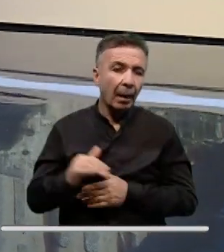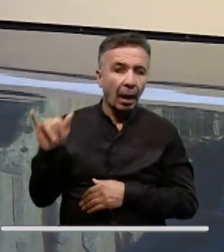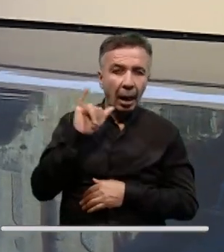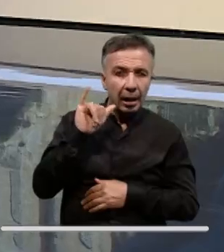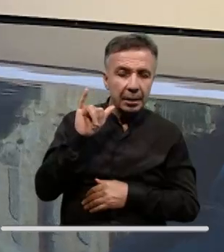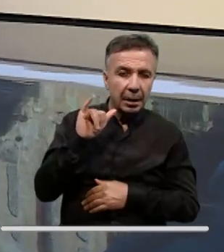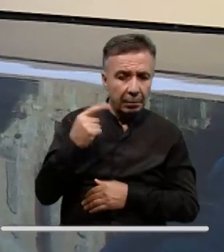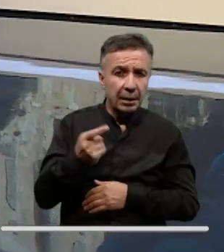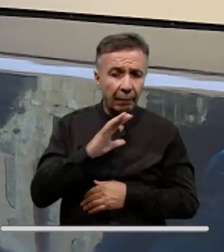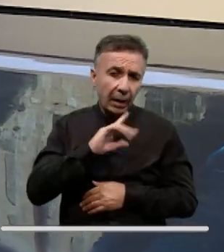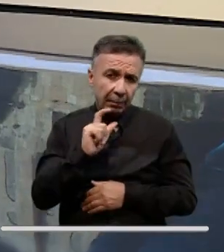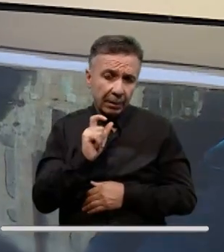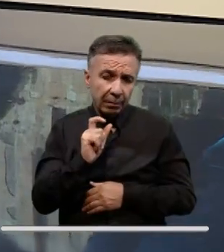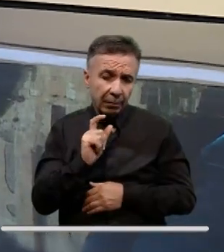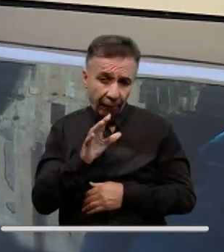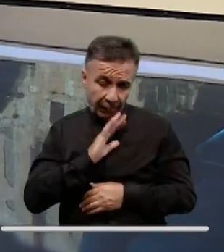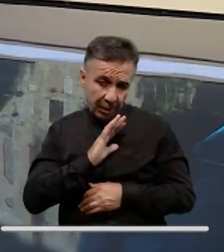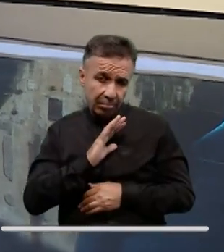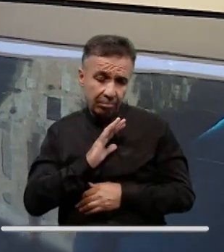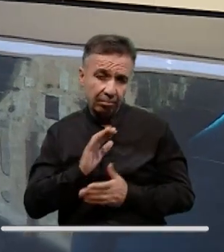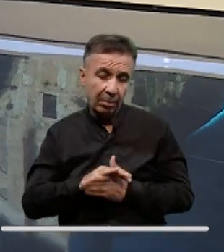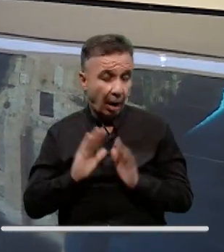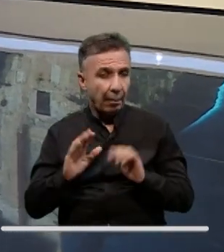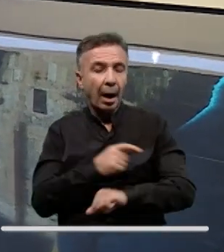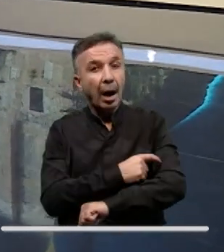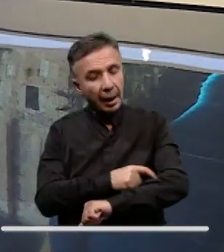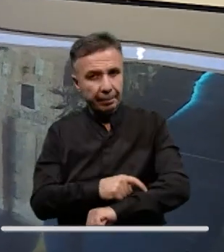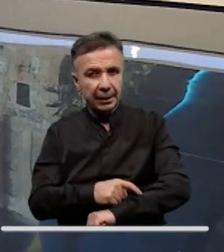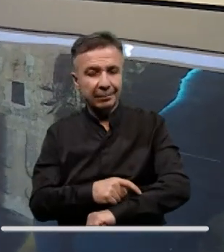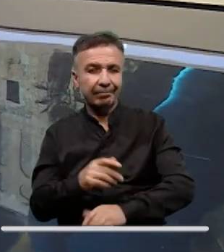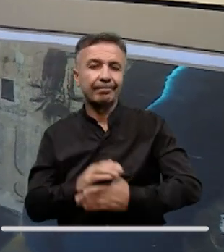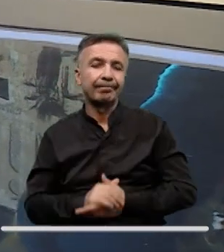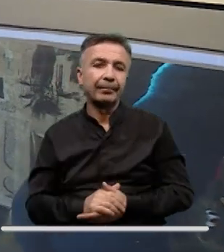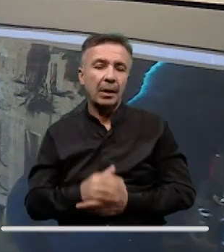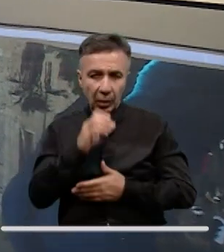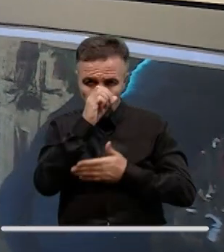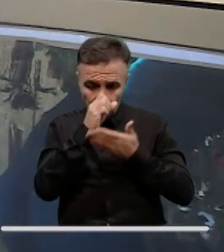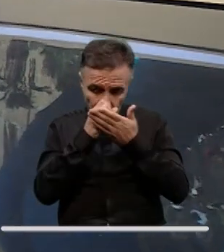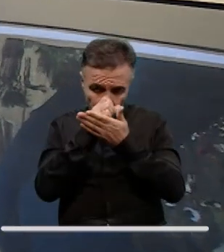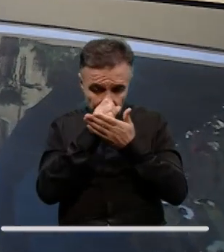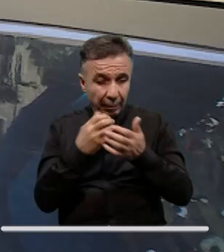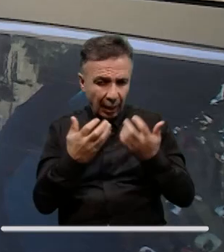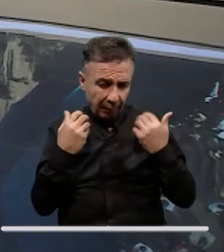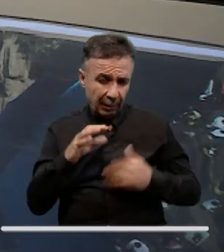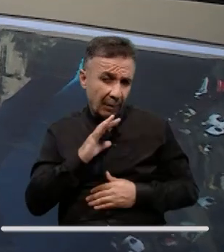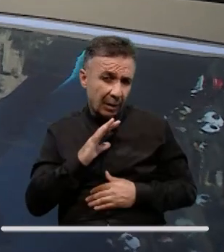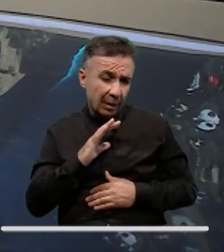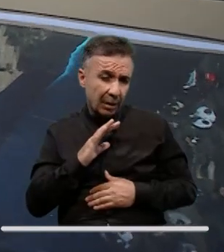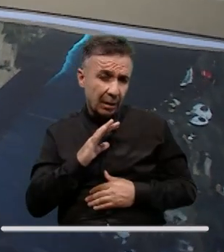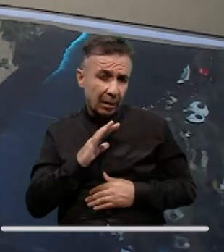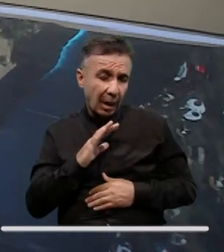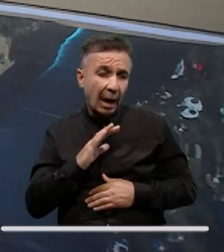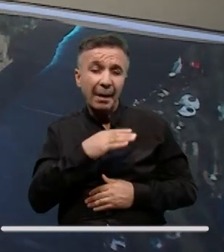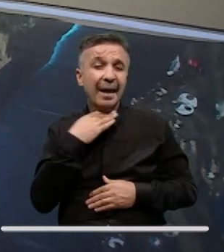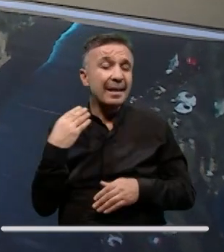bir şey var mı var değil mi var ama haram kılınmıştır yani domuz diye bir Eee yaratık var bir mahluk